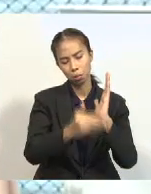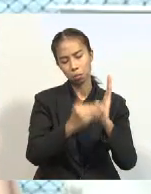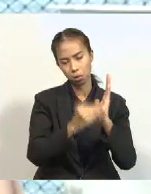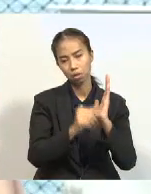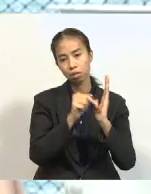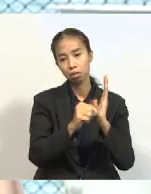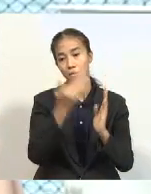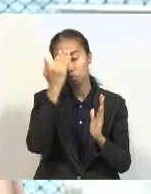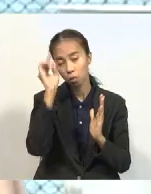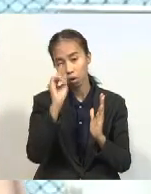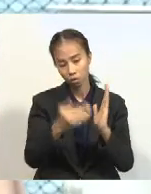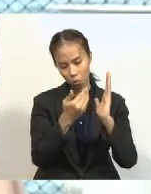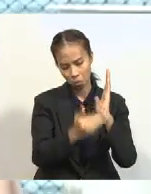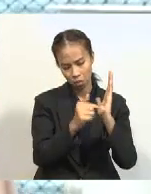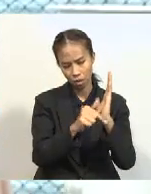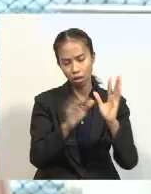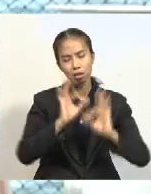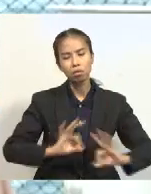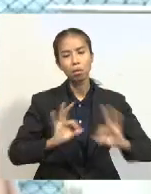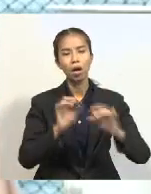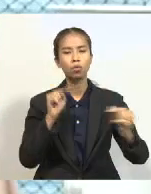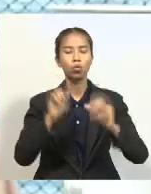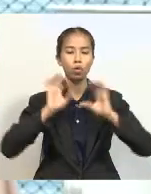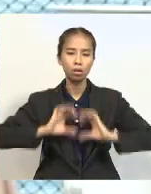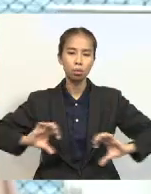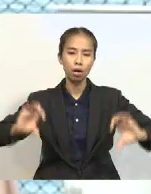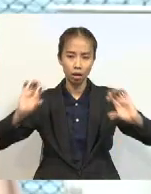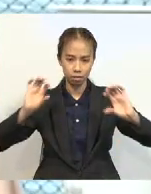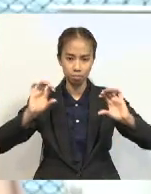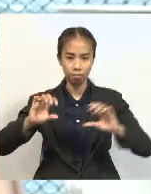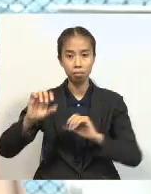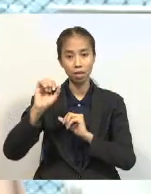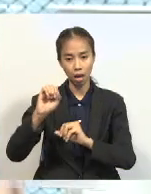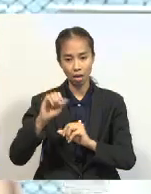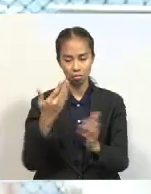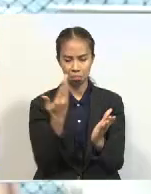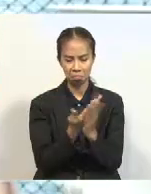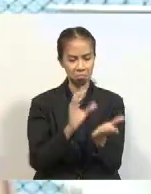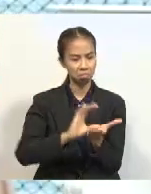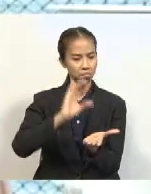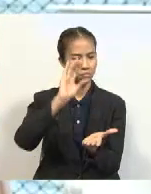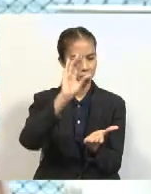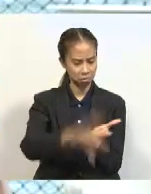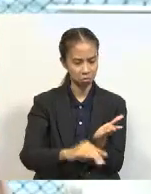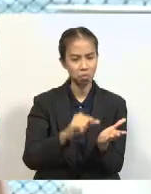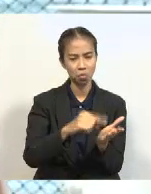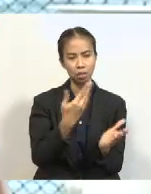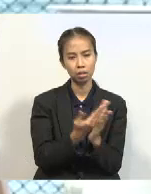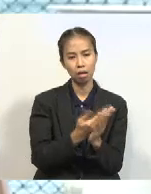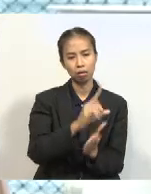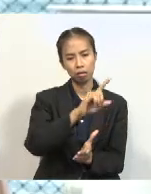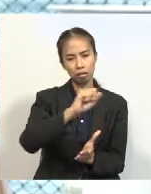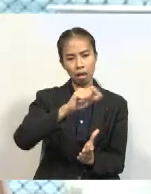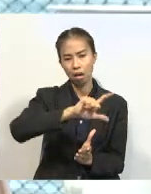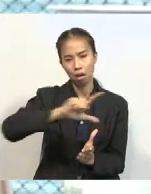ครับเนื่องจากว่าเป็นเขตที่รัฐบาลได้ลงทุนนะครับเป็นมูลค่าหลายแสนล้านนะ